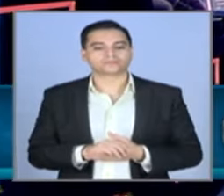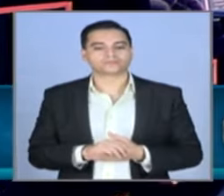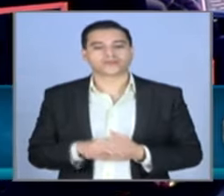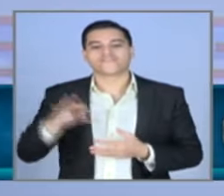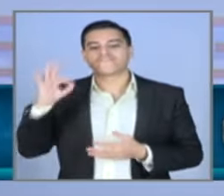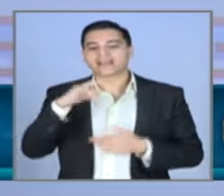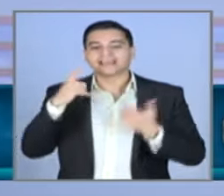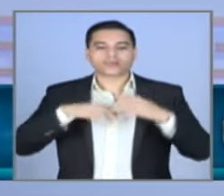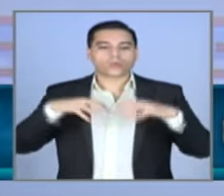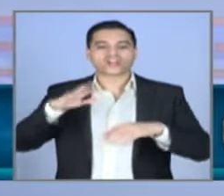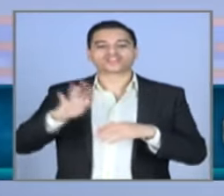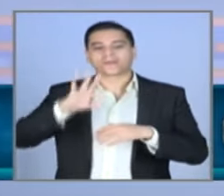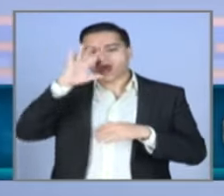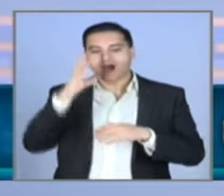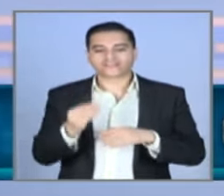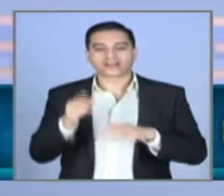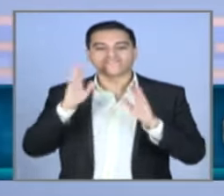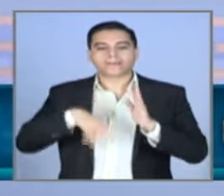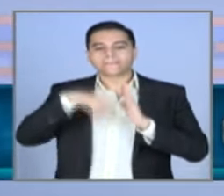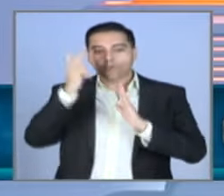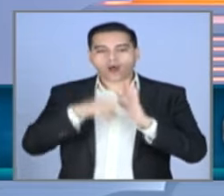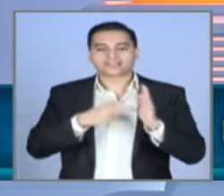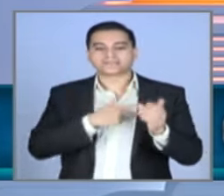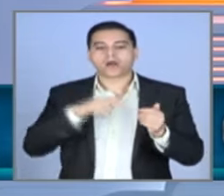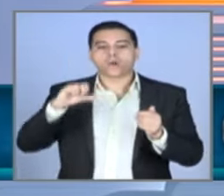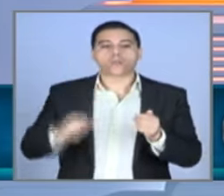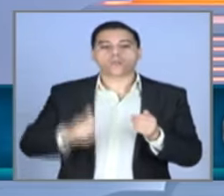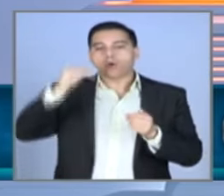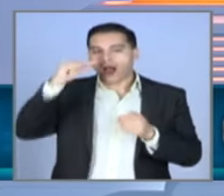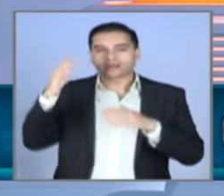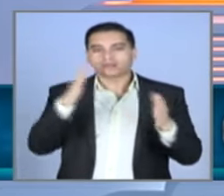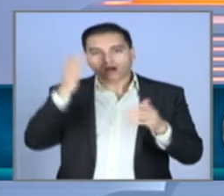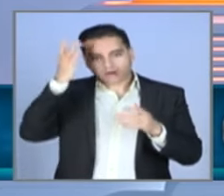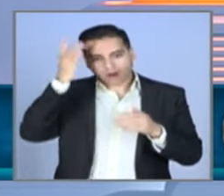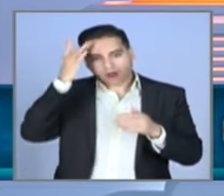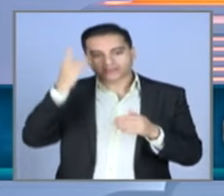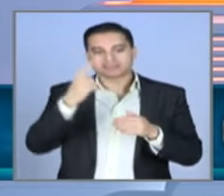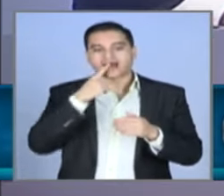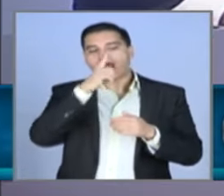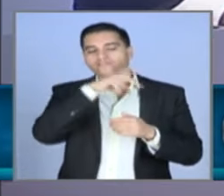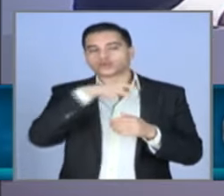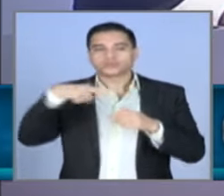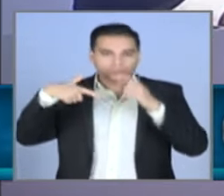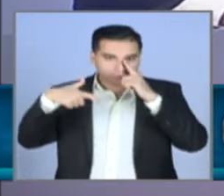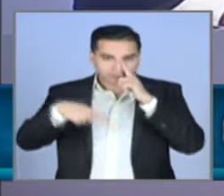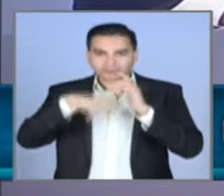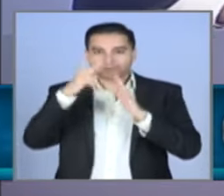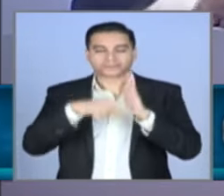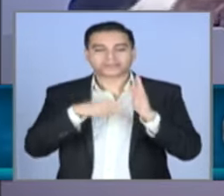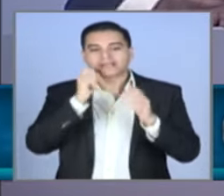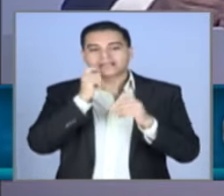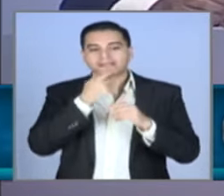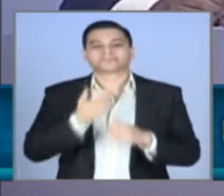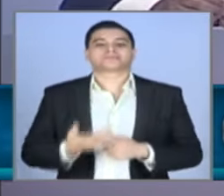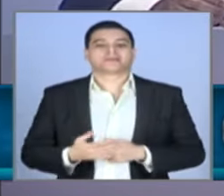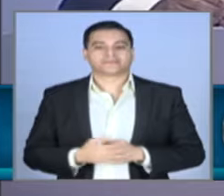في أي من دول شمال إفريقيا تم توقيع معاهدة واد راس عام 1860؟